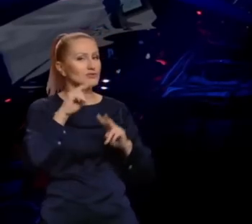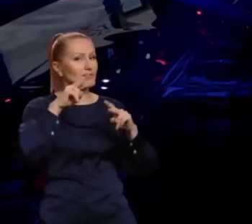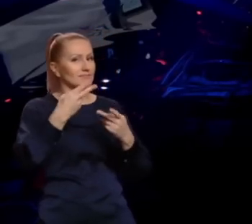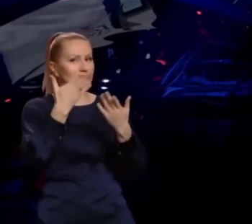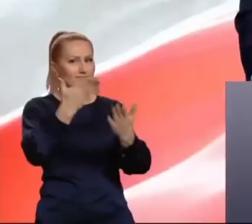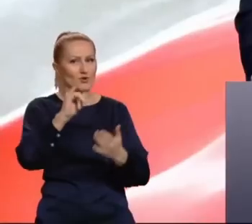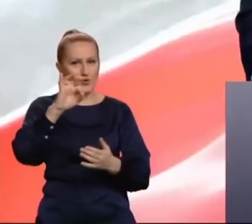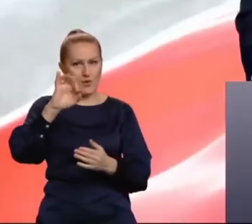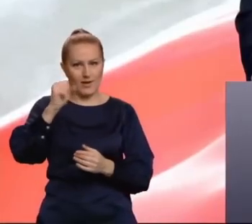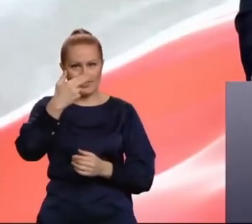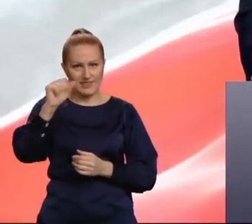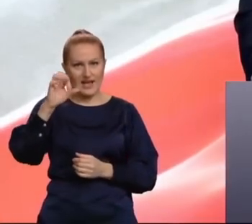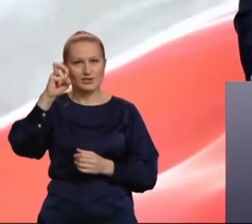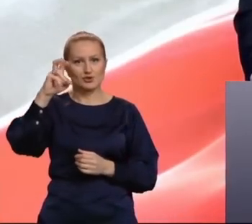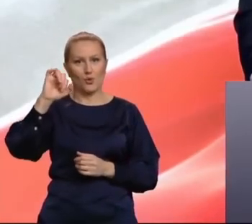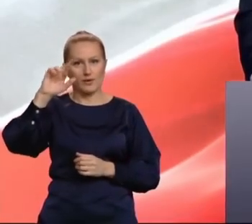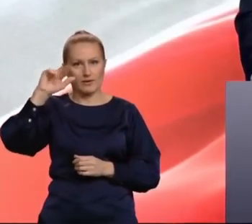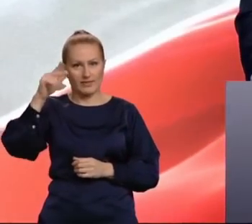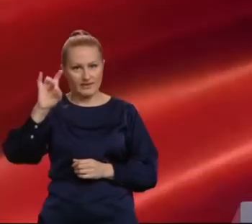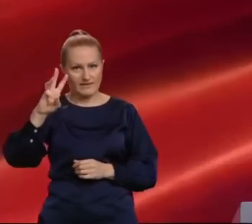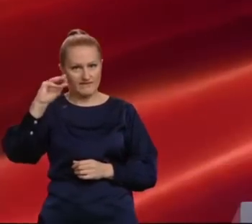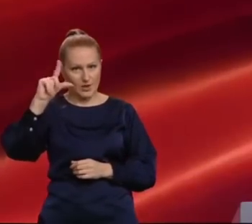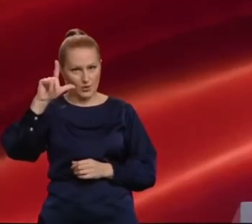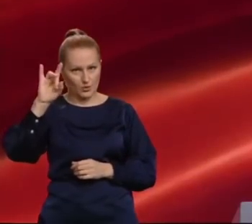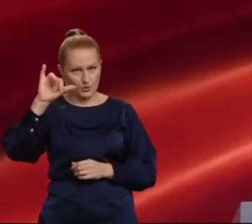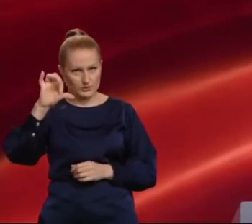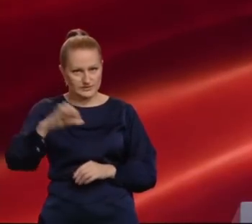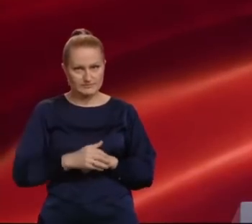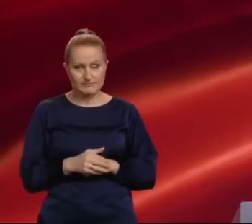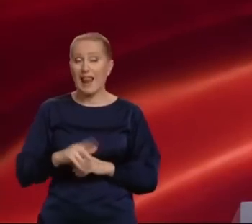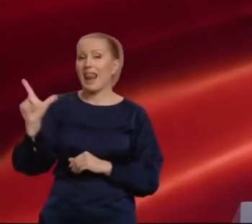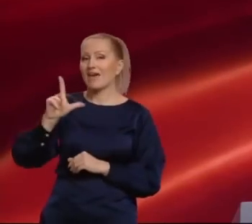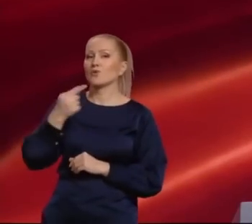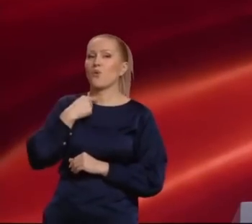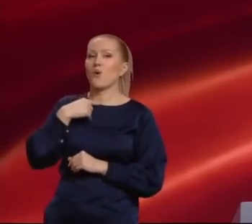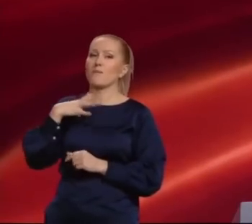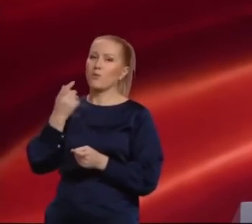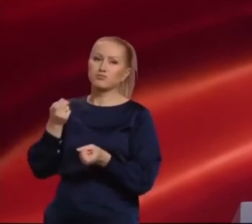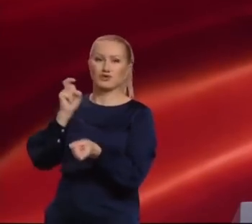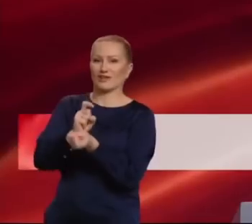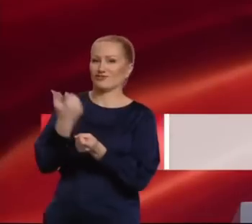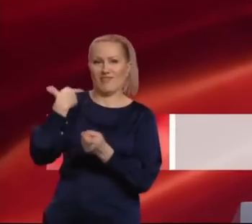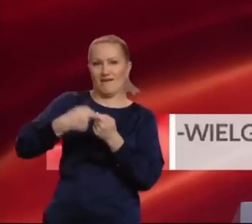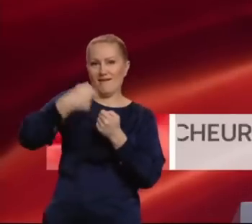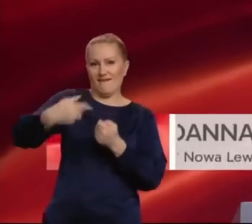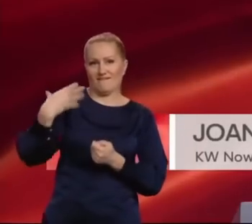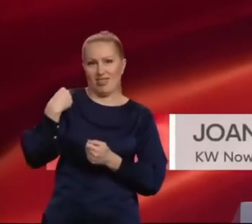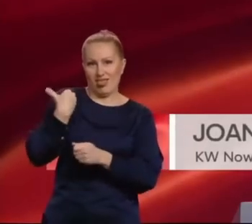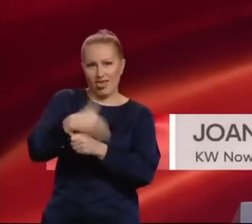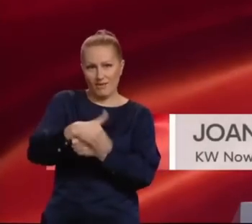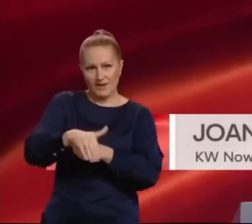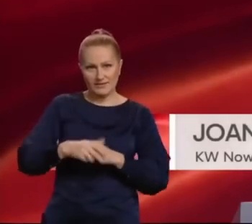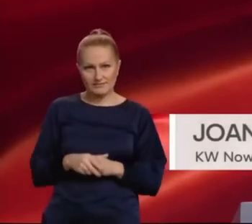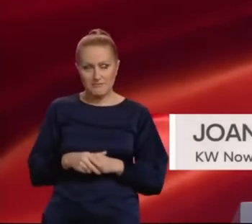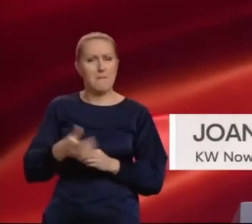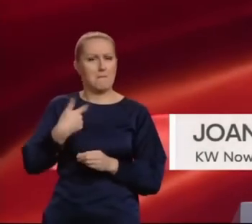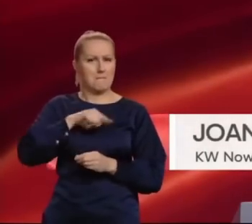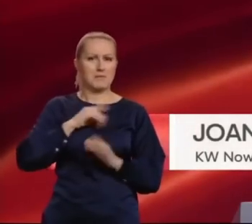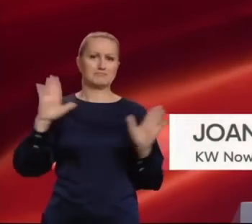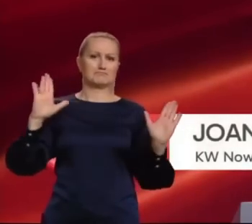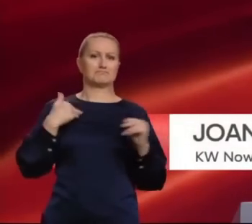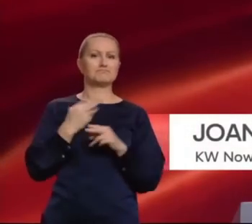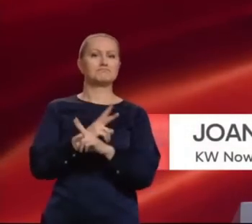zabierze Joanna Scheuring-Wielgus. Lewica głosowała przeciw podniesieniu wieku emerytalnego. My tutaj mamy czystą